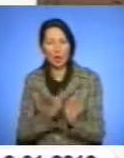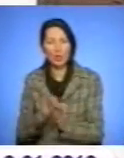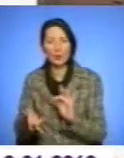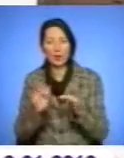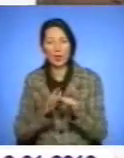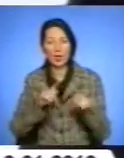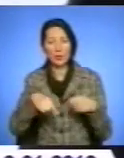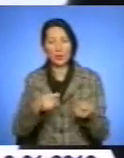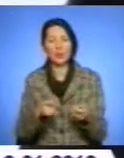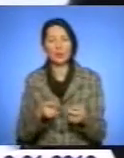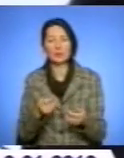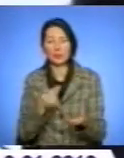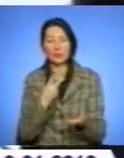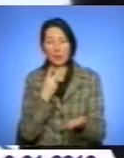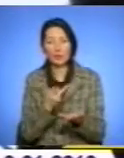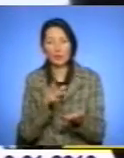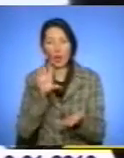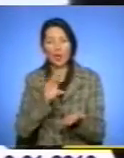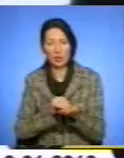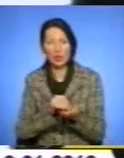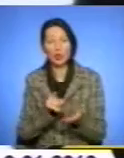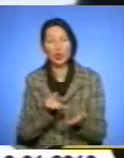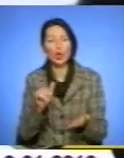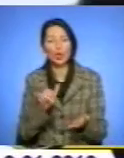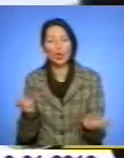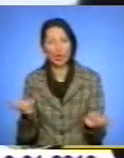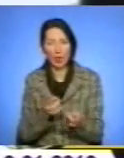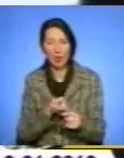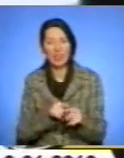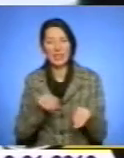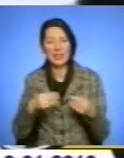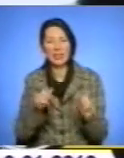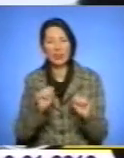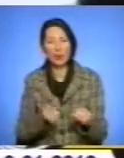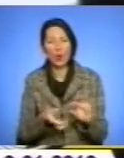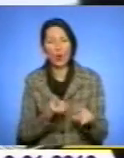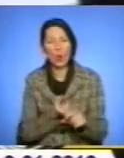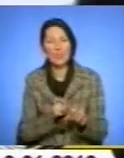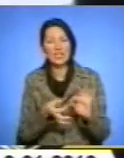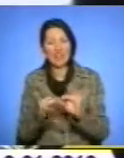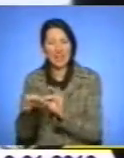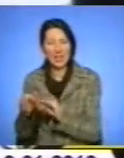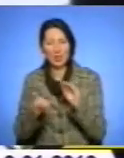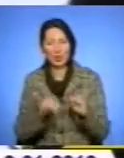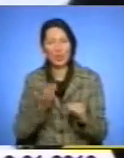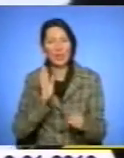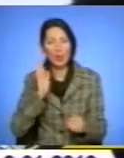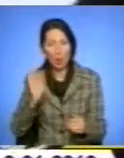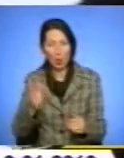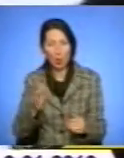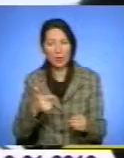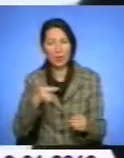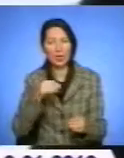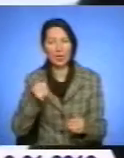це необхідно. Це дасть змогу більш детально складати прогнози